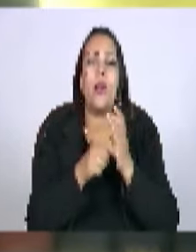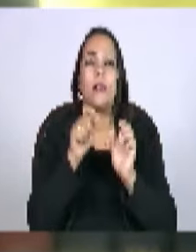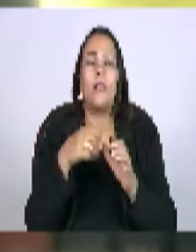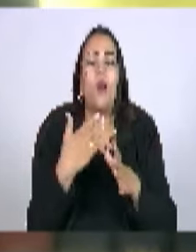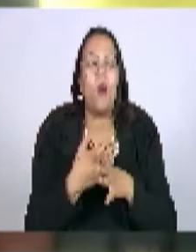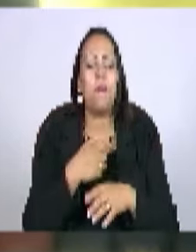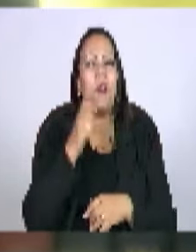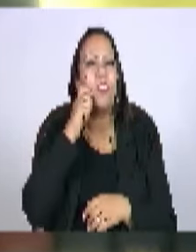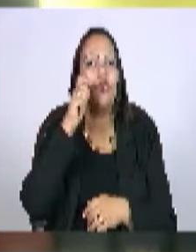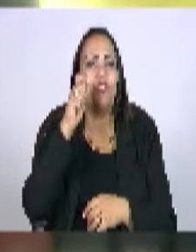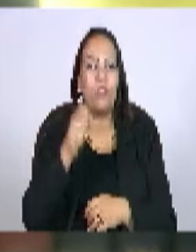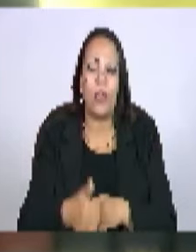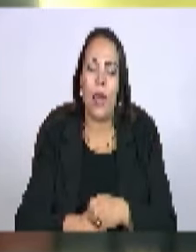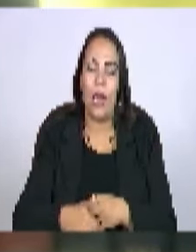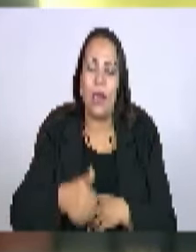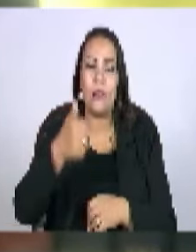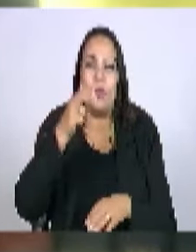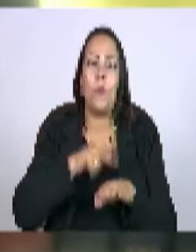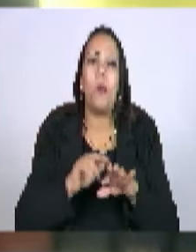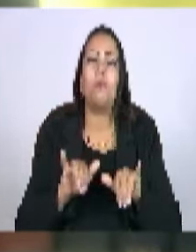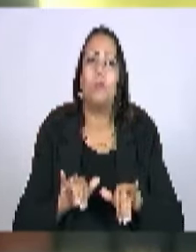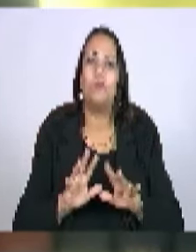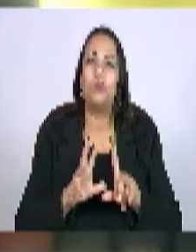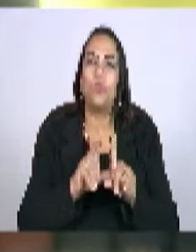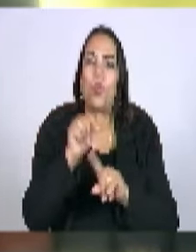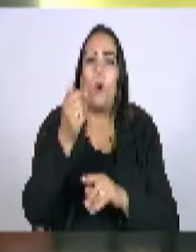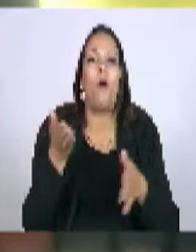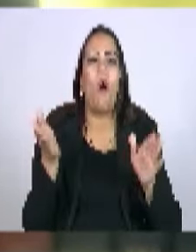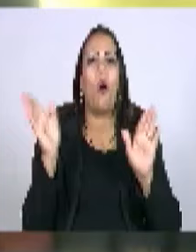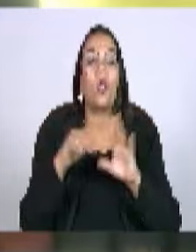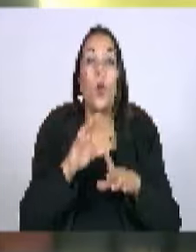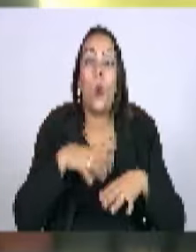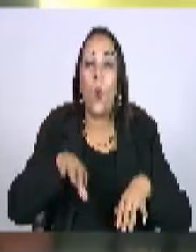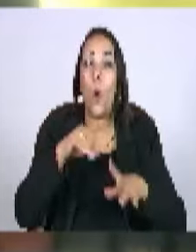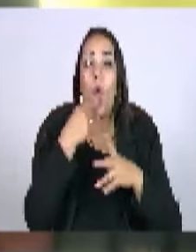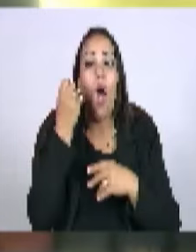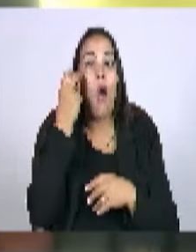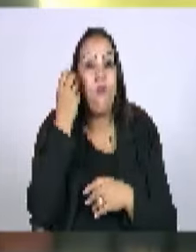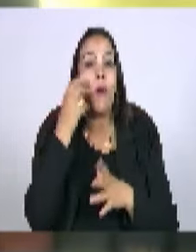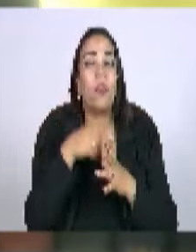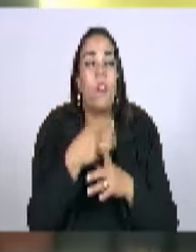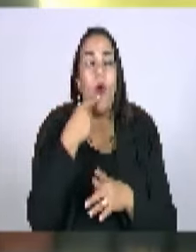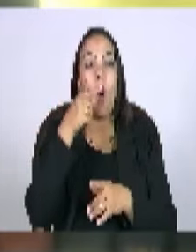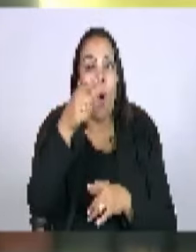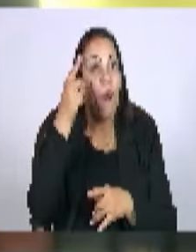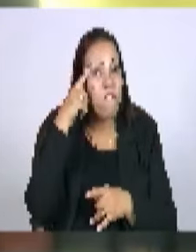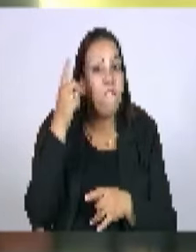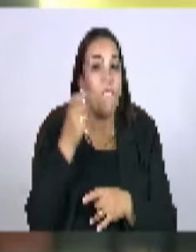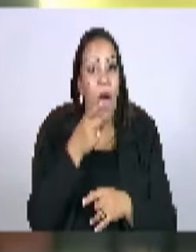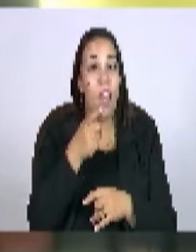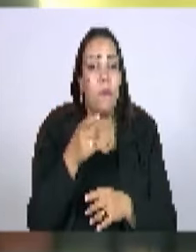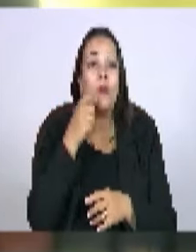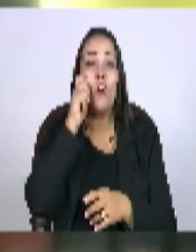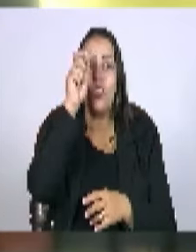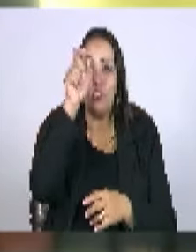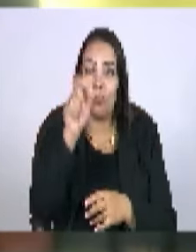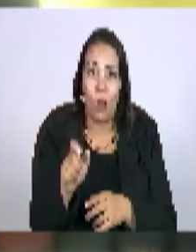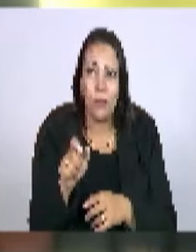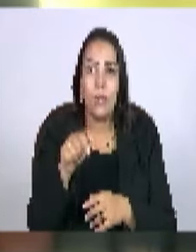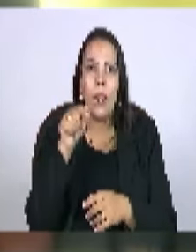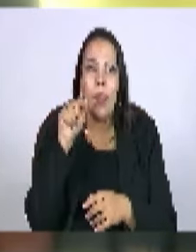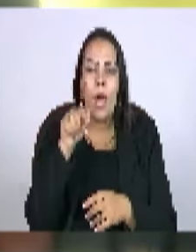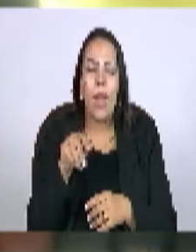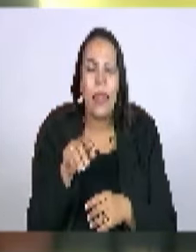بقت شخصيه افضل ومتطور اكثر يعني دي كلها كانت بعض الافكار لكن طبعا انا مستوعب ان الشخص اللي